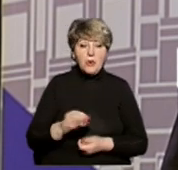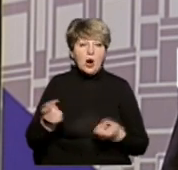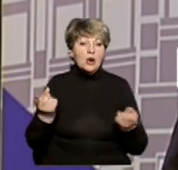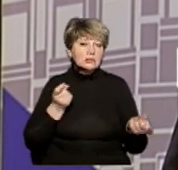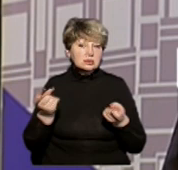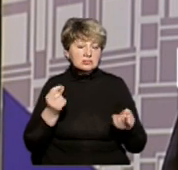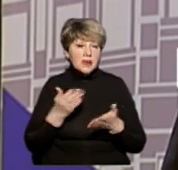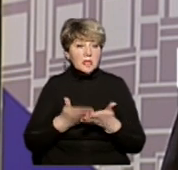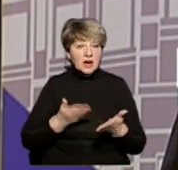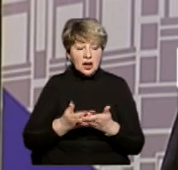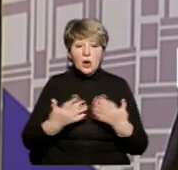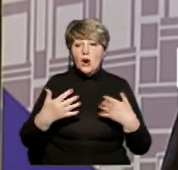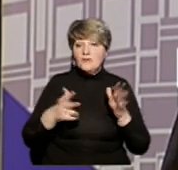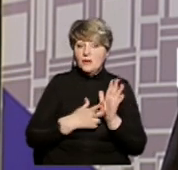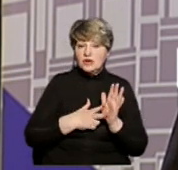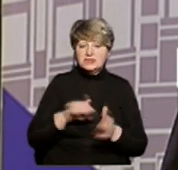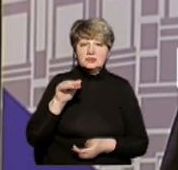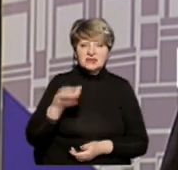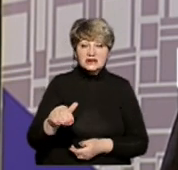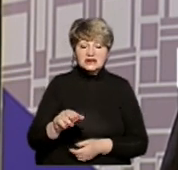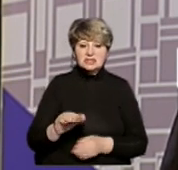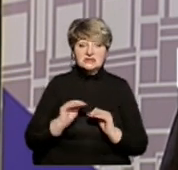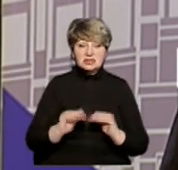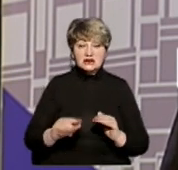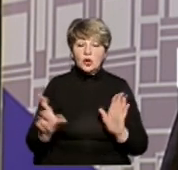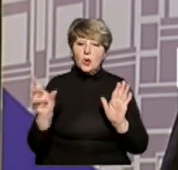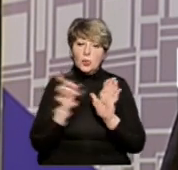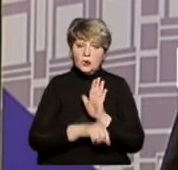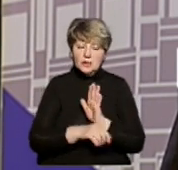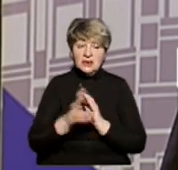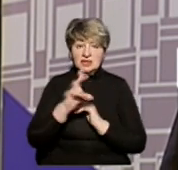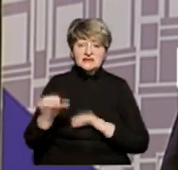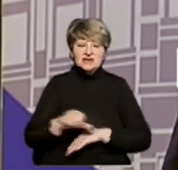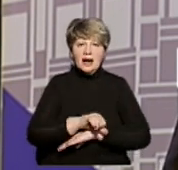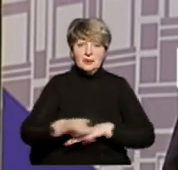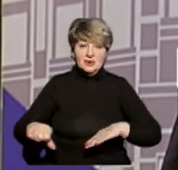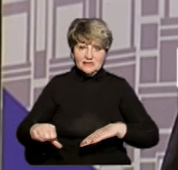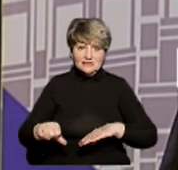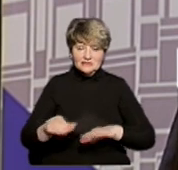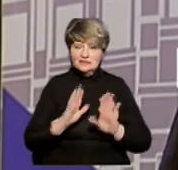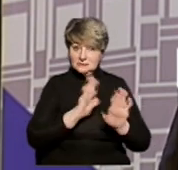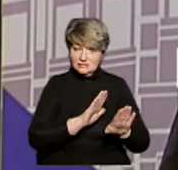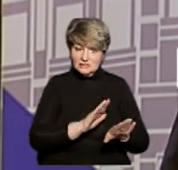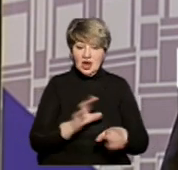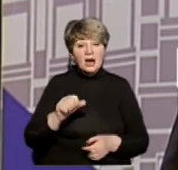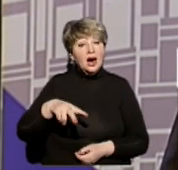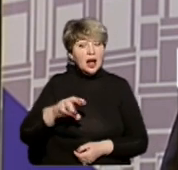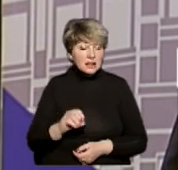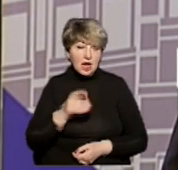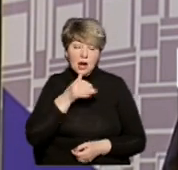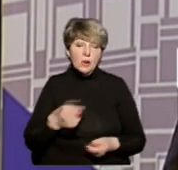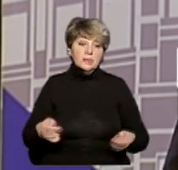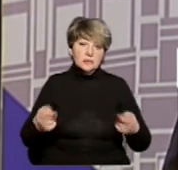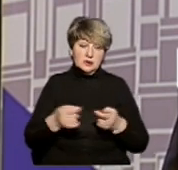даних в нас біля 8 тисяч учнів виїхали і перебували за межами Черкаської області. Як правило, вони перебувають за кордоном. Але